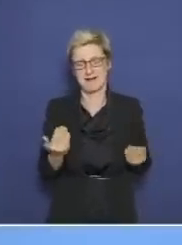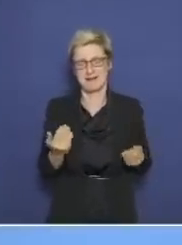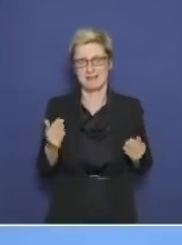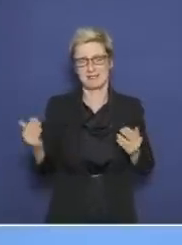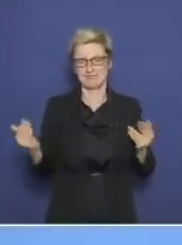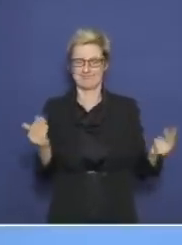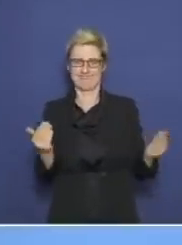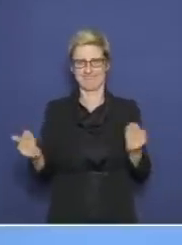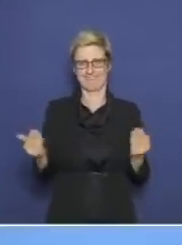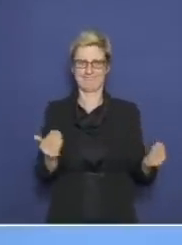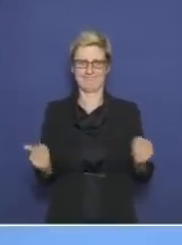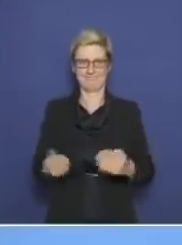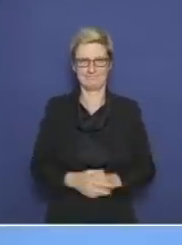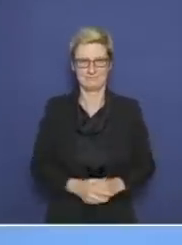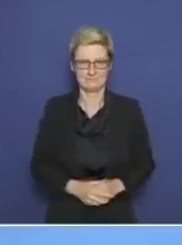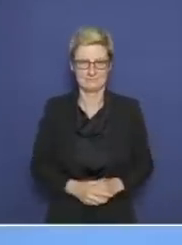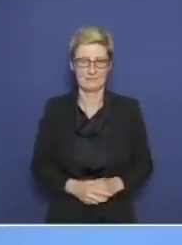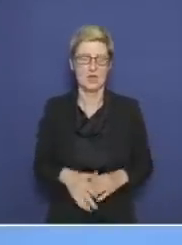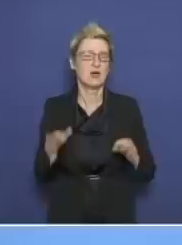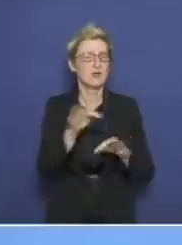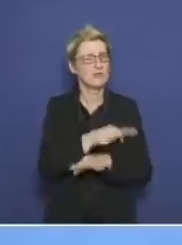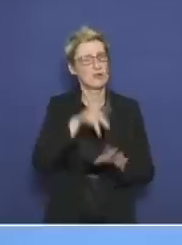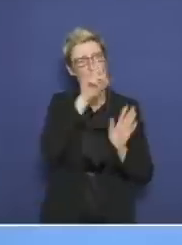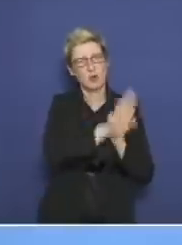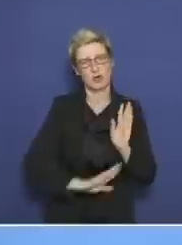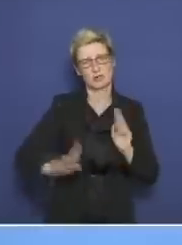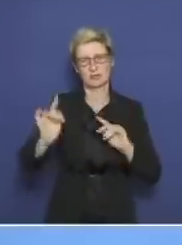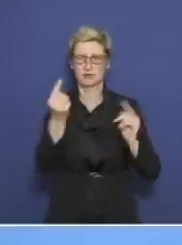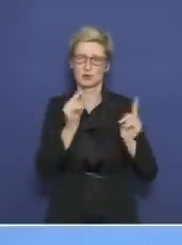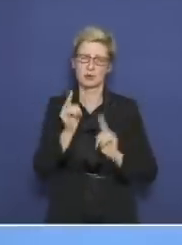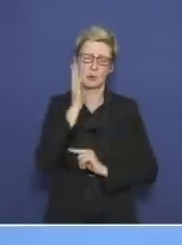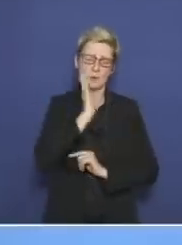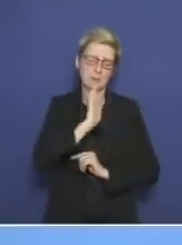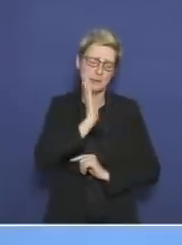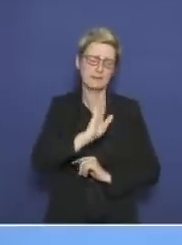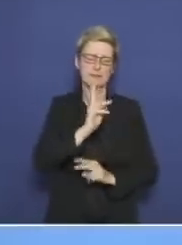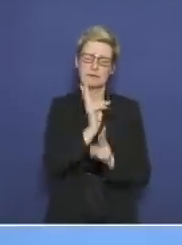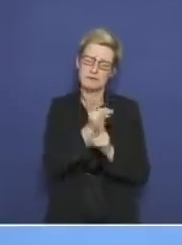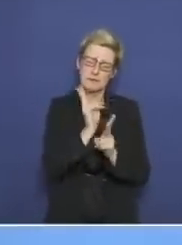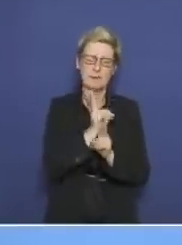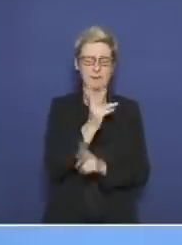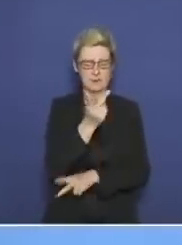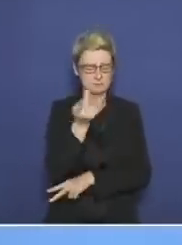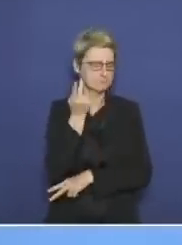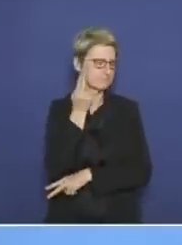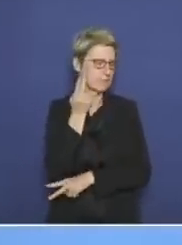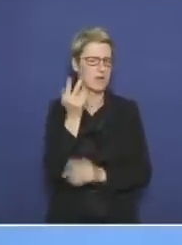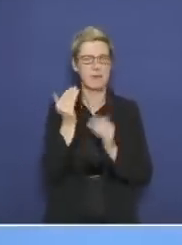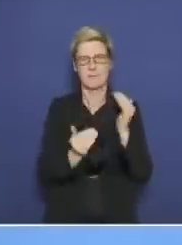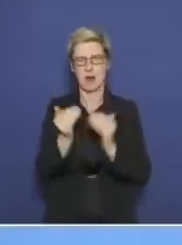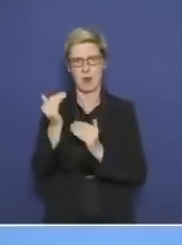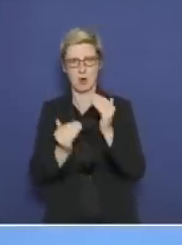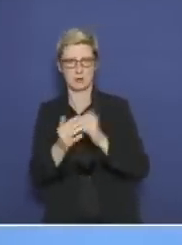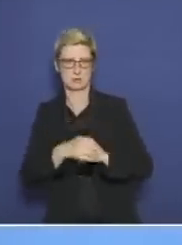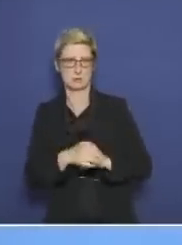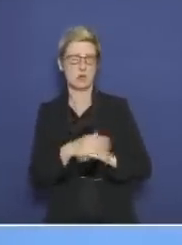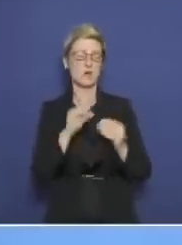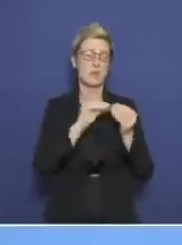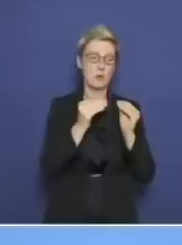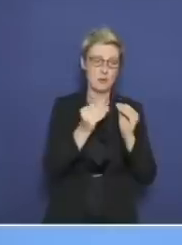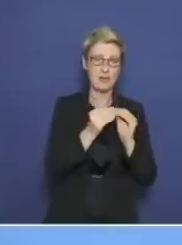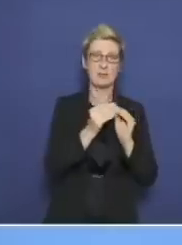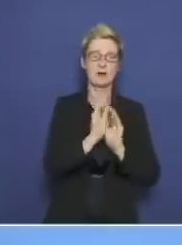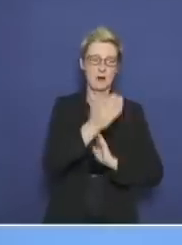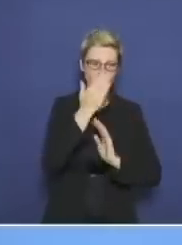Und ich wünsche mir einfach für unsere Debatten in Deutschland, dass wir bei diesen Debatten auch diese Balance finden, nämlich die Probleme besprechen, sie aufarbeiten,